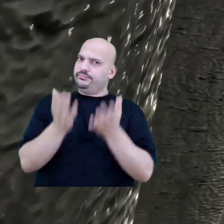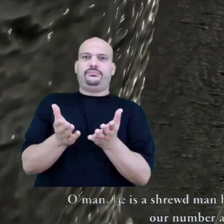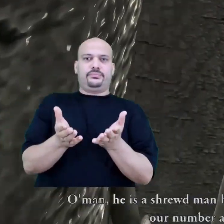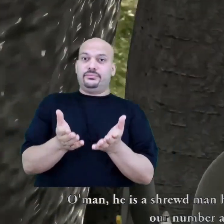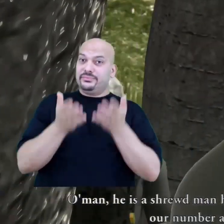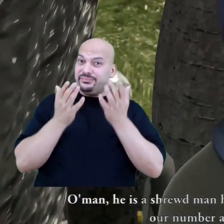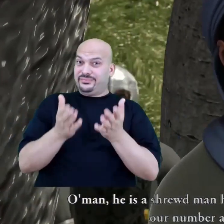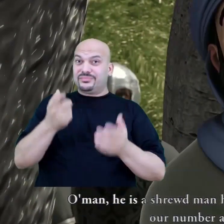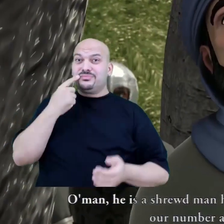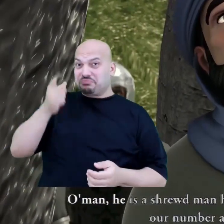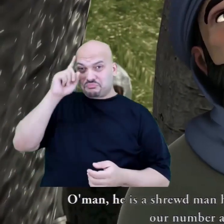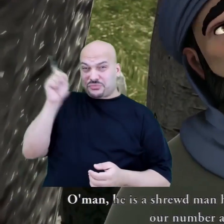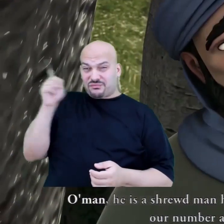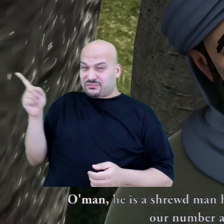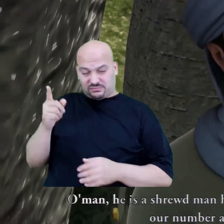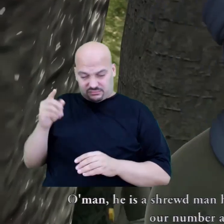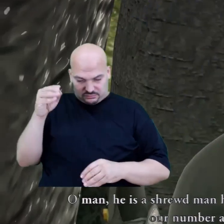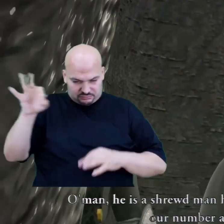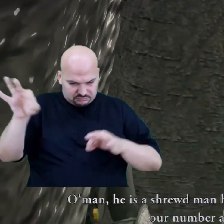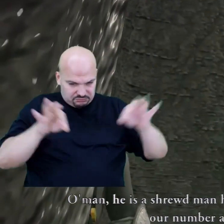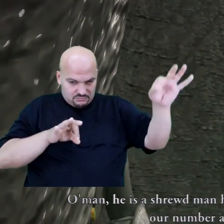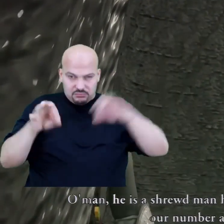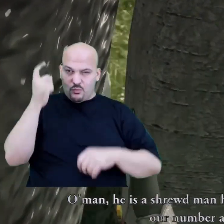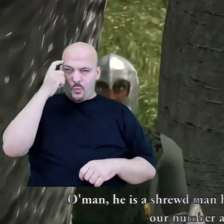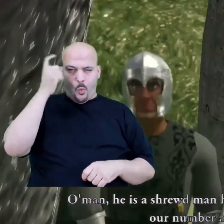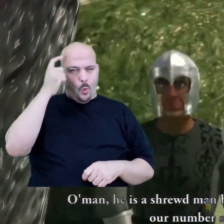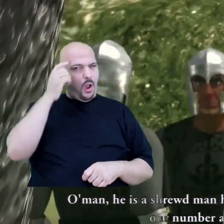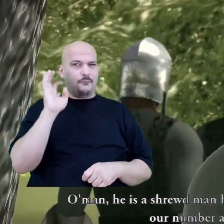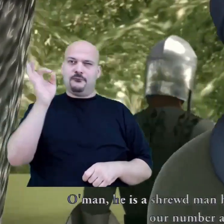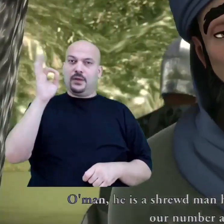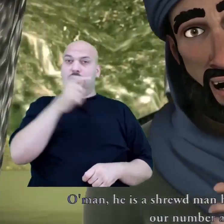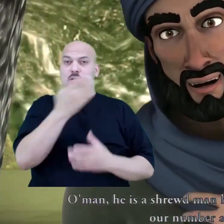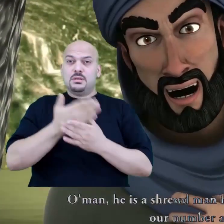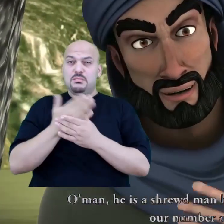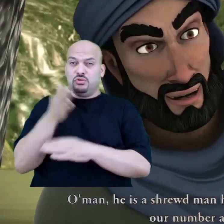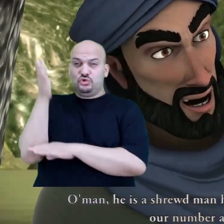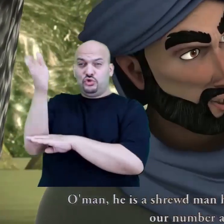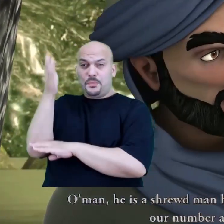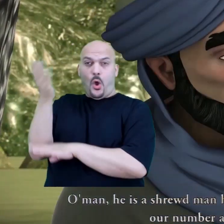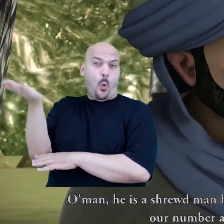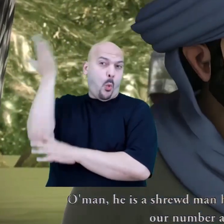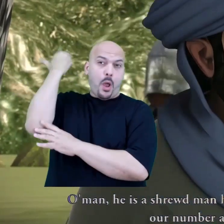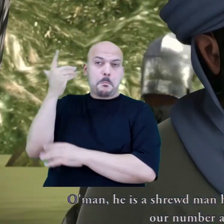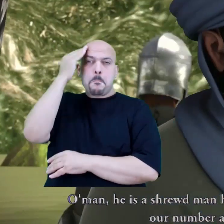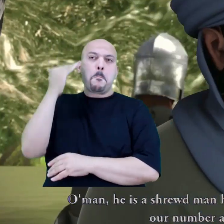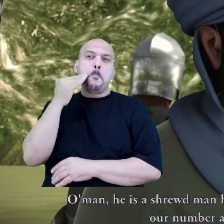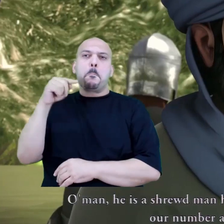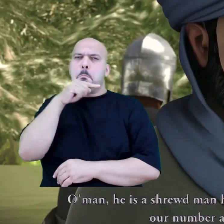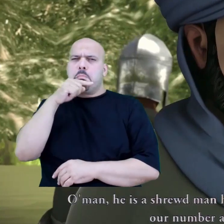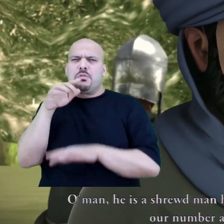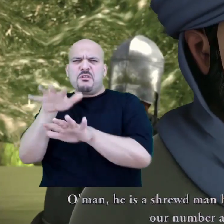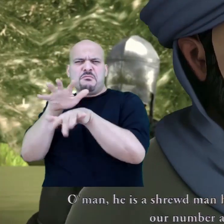يا رجل، إنه داهية، قد جعل النساء يركبن الجمال في